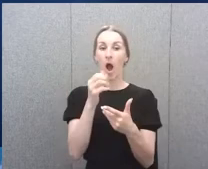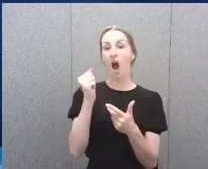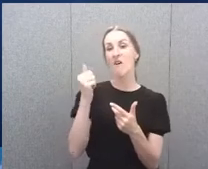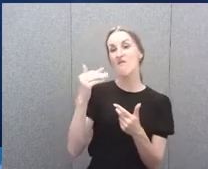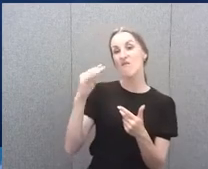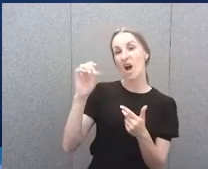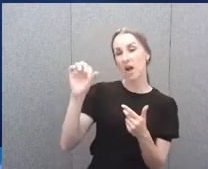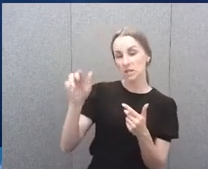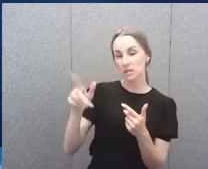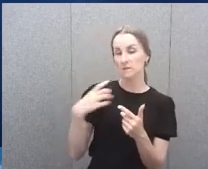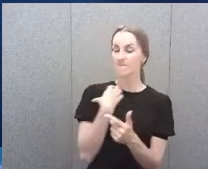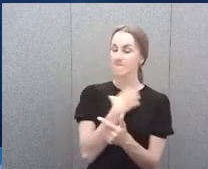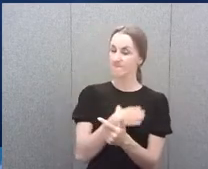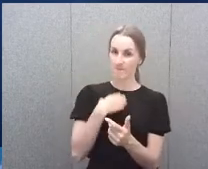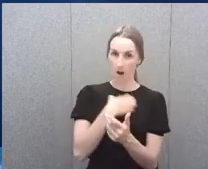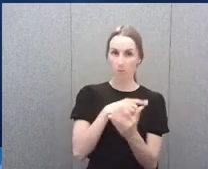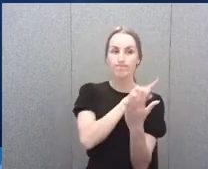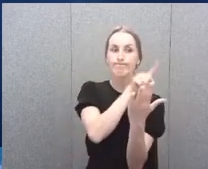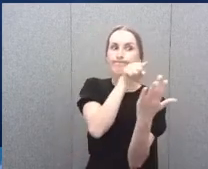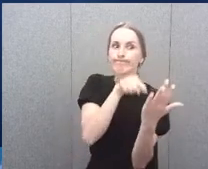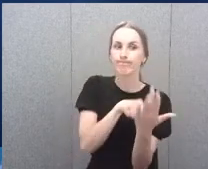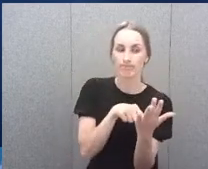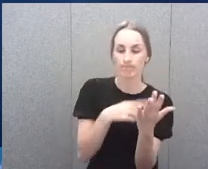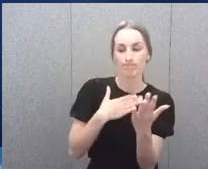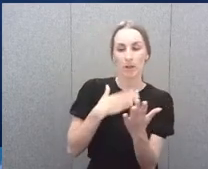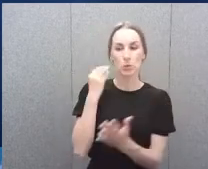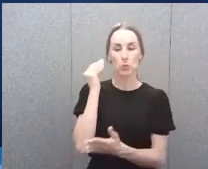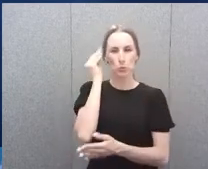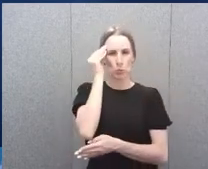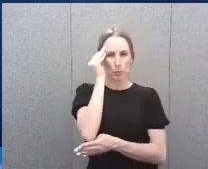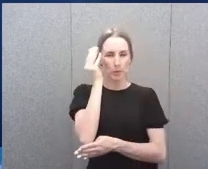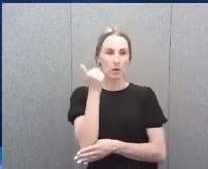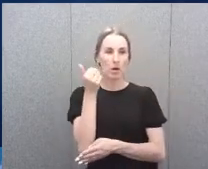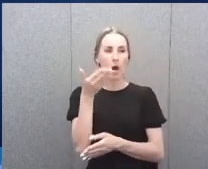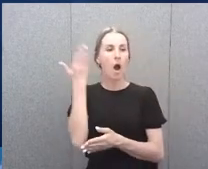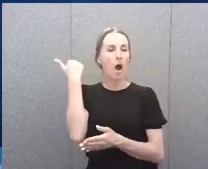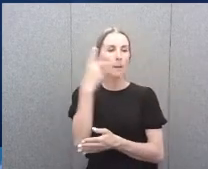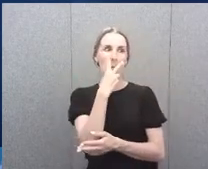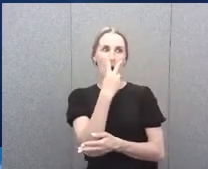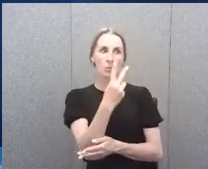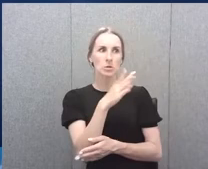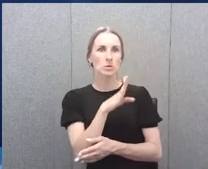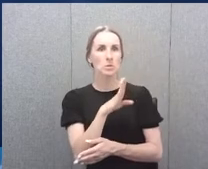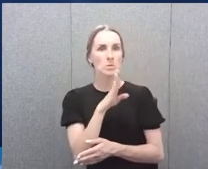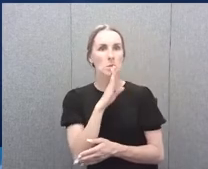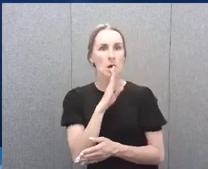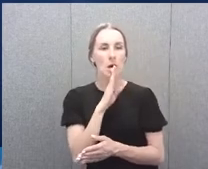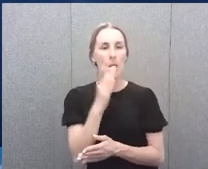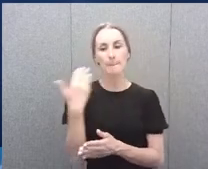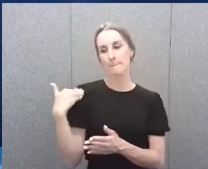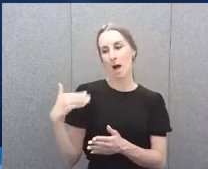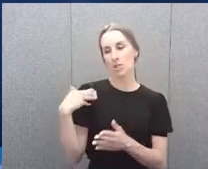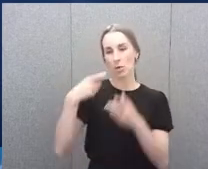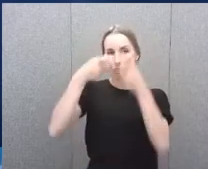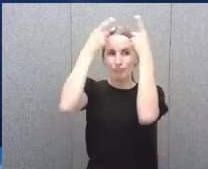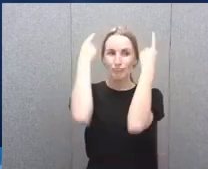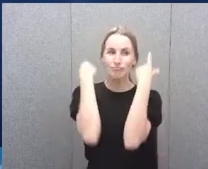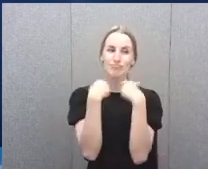высказаться. Афганистан – это актуальный вопрос, и он меня волнует. После того, как я увидела девочек в белых